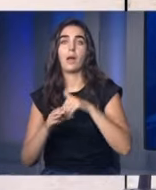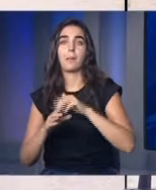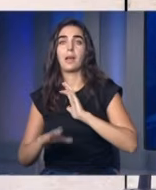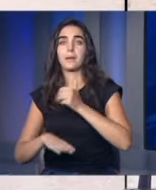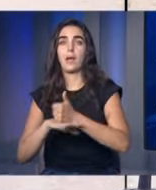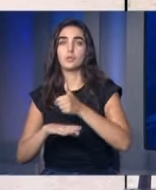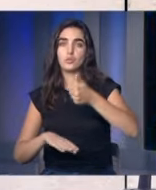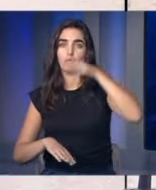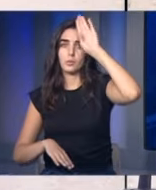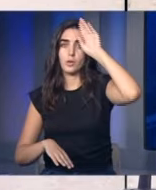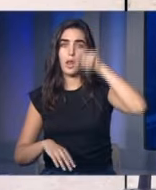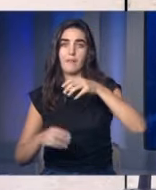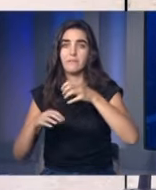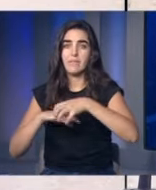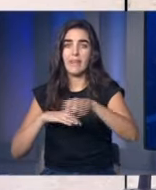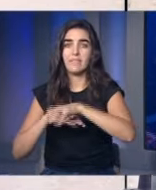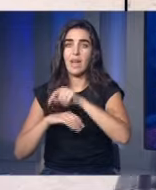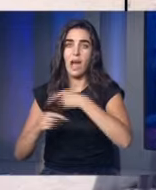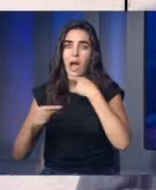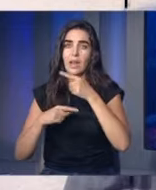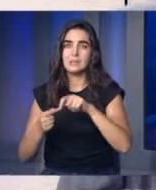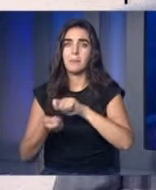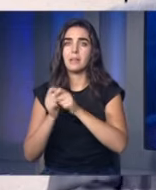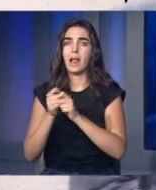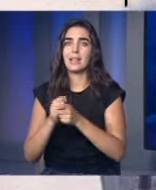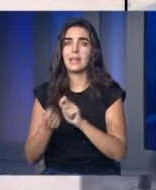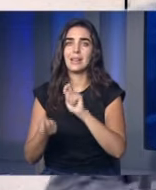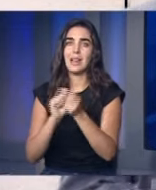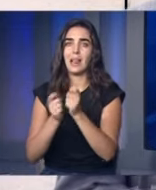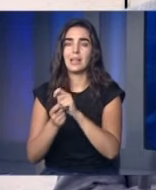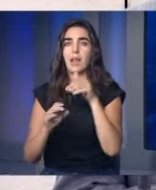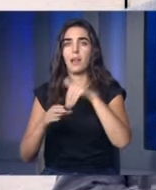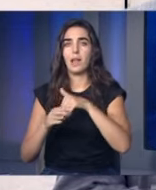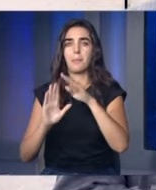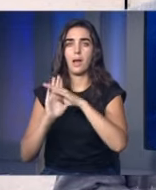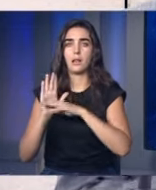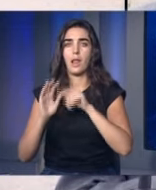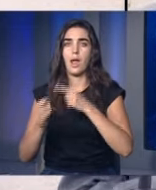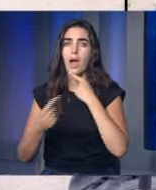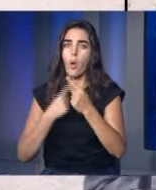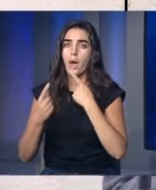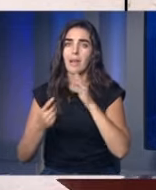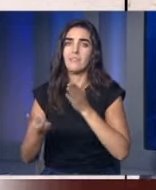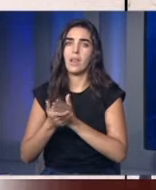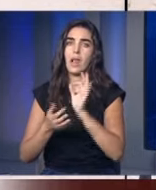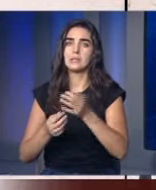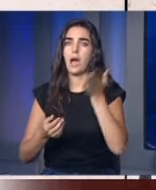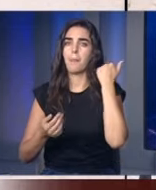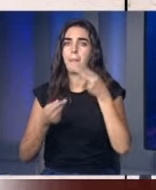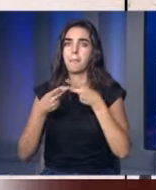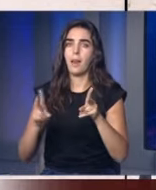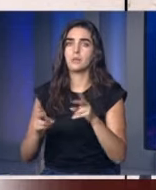بالموضوع الرئاسي أكيد معطلين الرئاسي هنا. شو أخذوا حجة يقدروا يعطلوها؟ إنه ما بيعملوا انتخابات